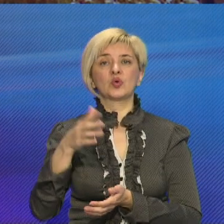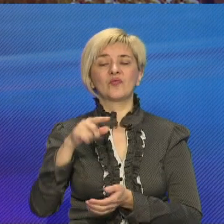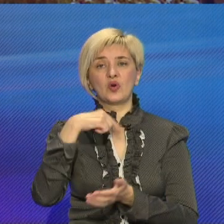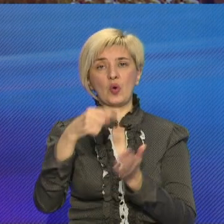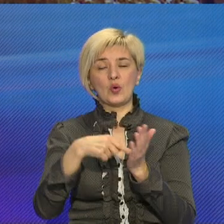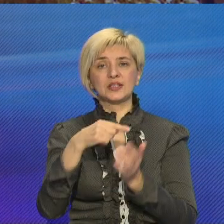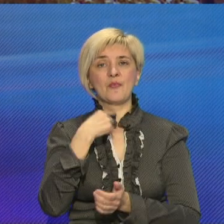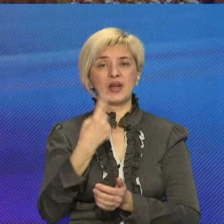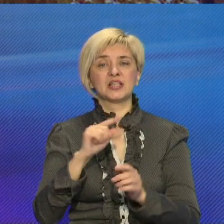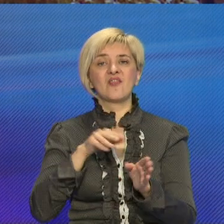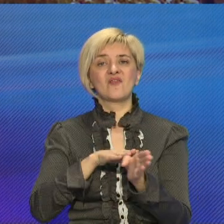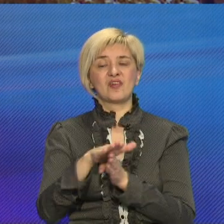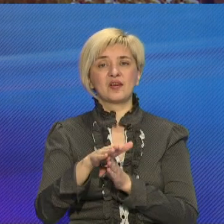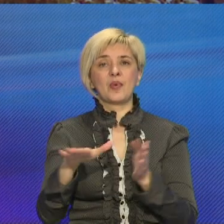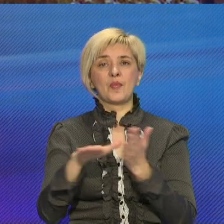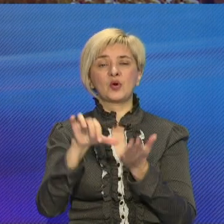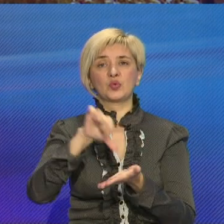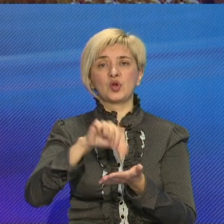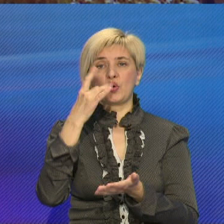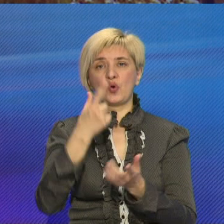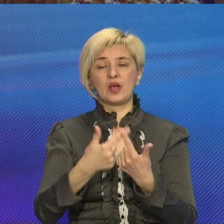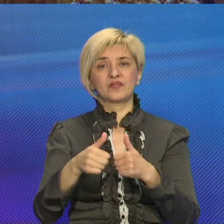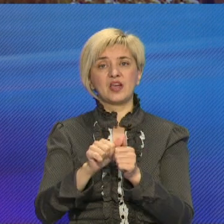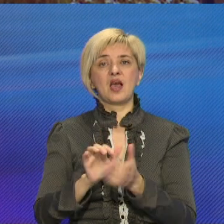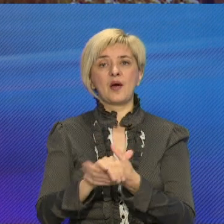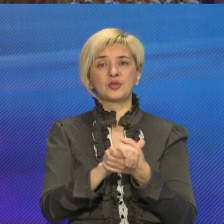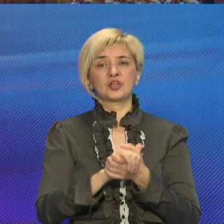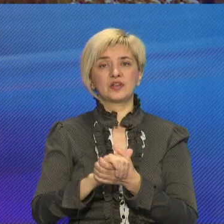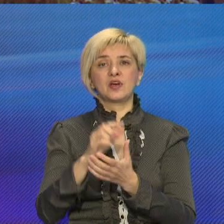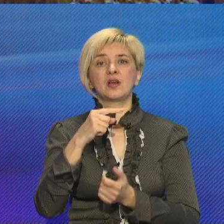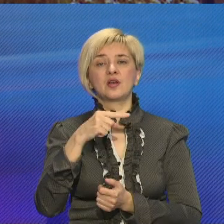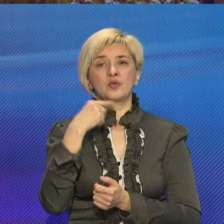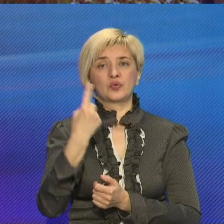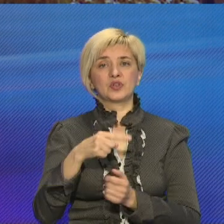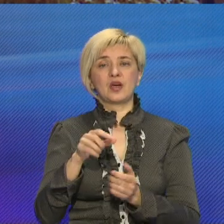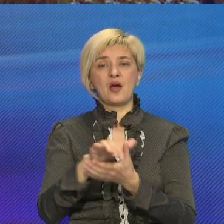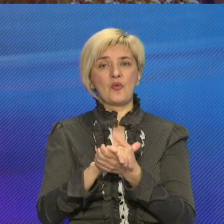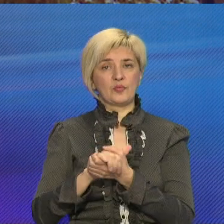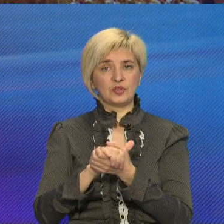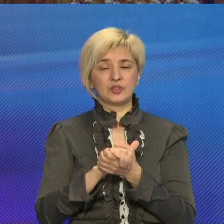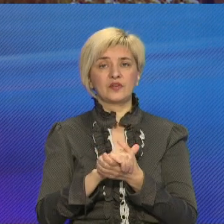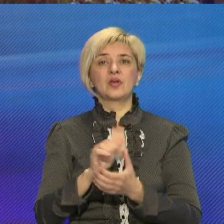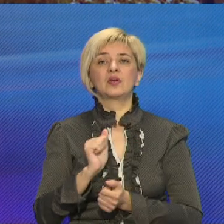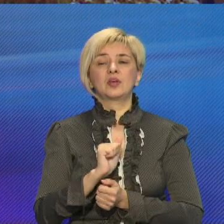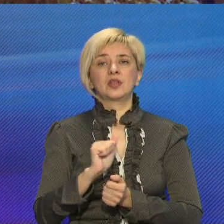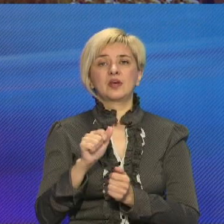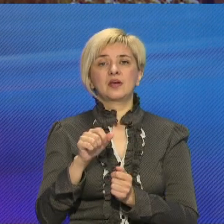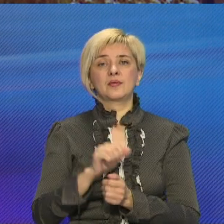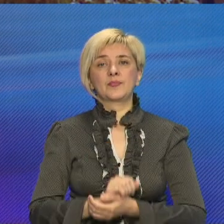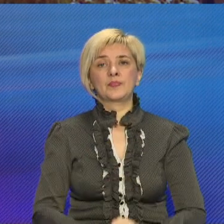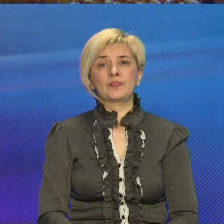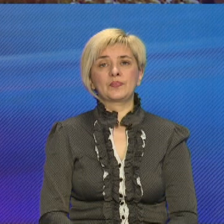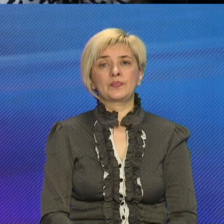его помогли удельники Гродинского отделения объединения «Русское громадство». Алена Жибарт об экспонатах и выставе.